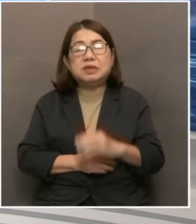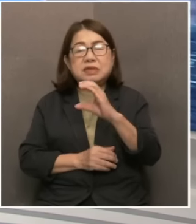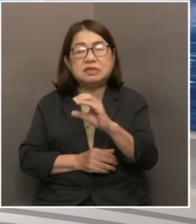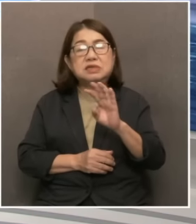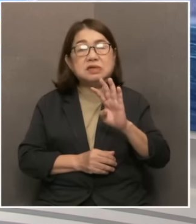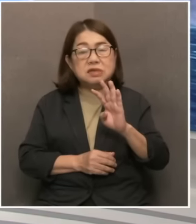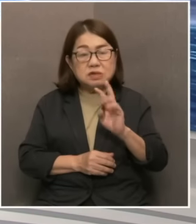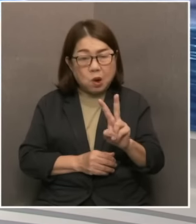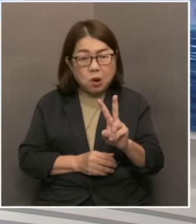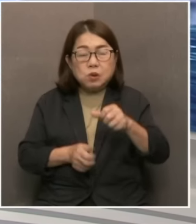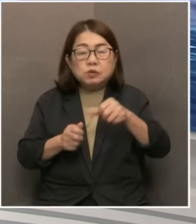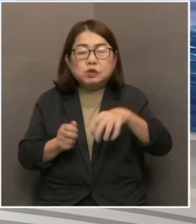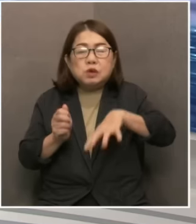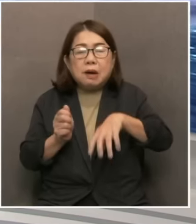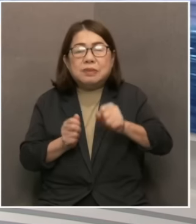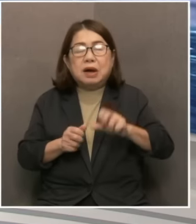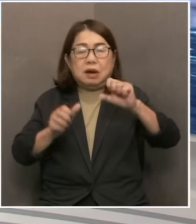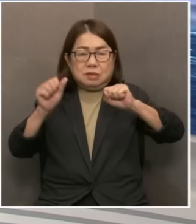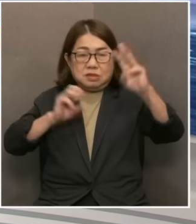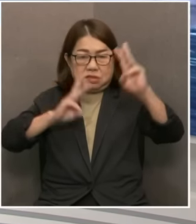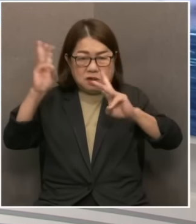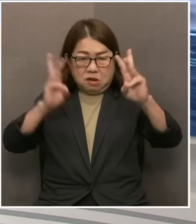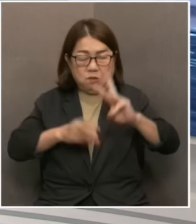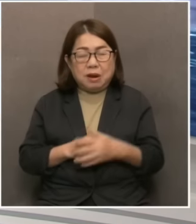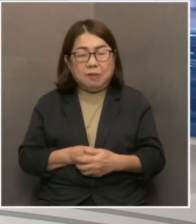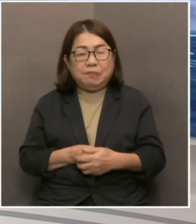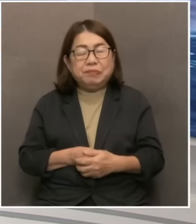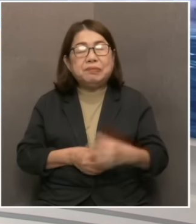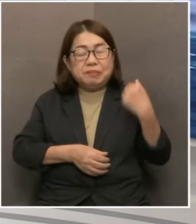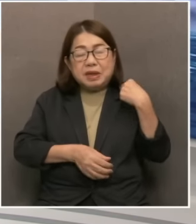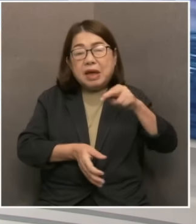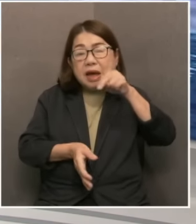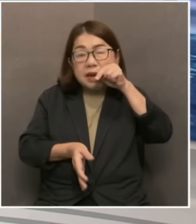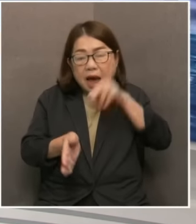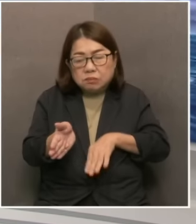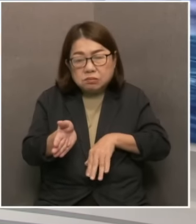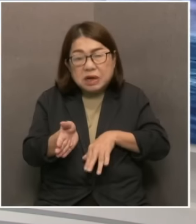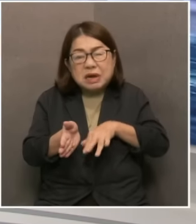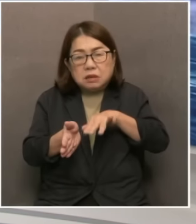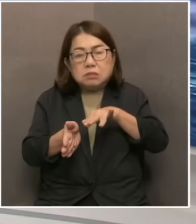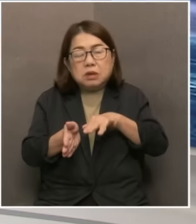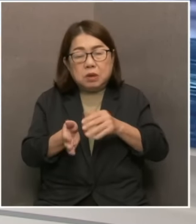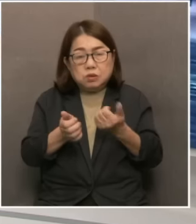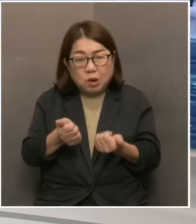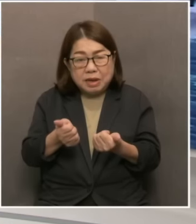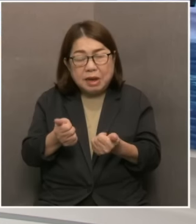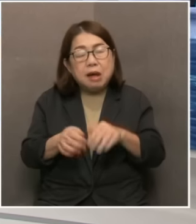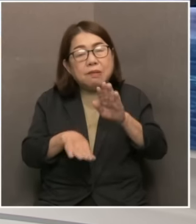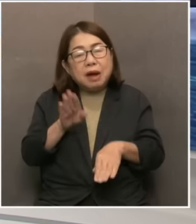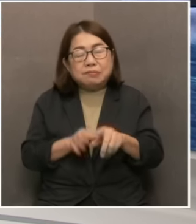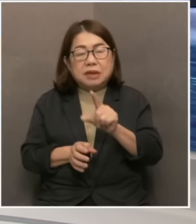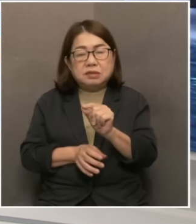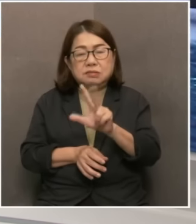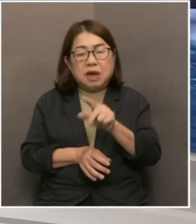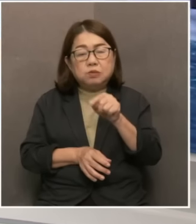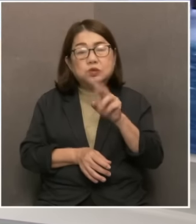เมืองนครสวรรค์จังหวัดนครสวรรค์ก่อนนะคะระดับน้ำเนี่ยเพิ่มขึ้นจากเมื่อวานนี้ตอนนี้อยู่ที่ 23.6เมต